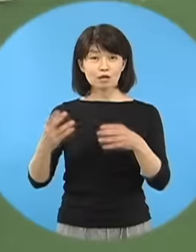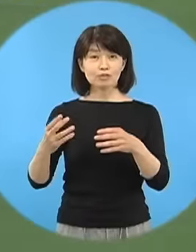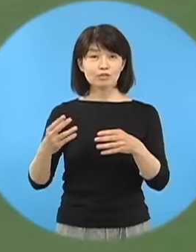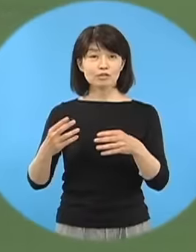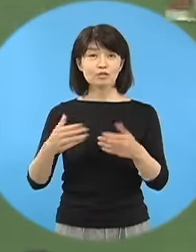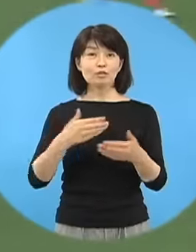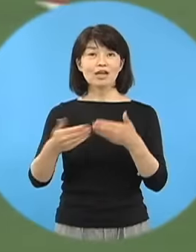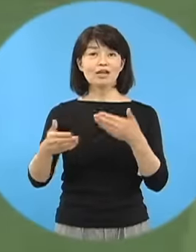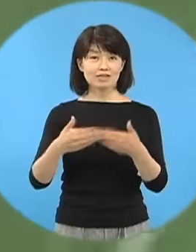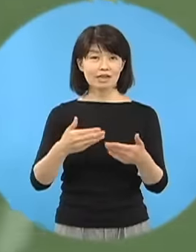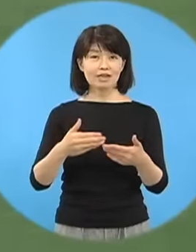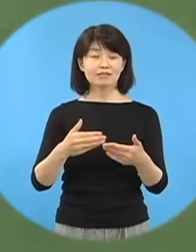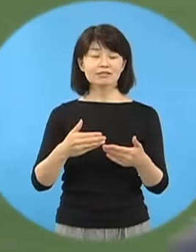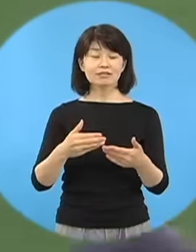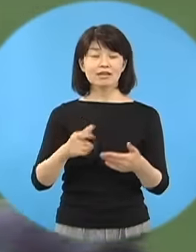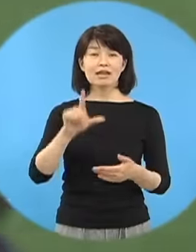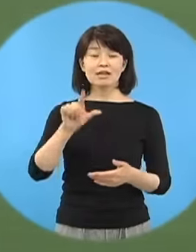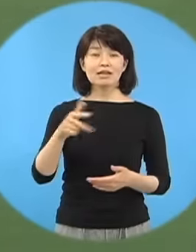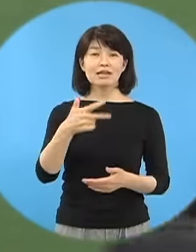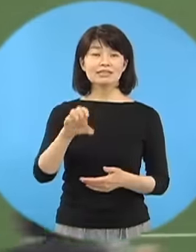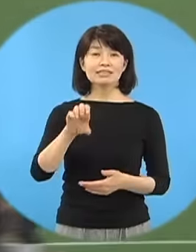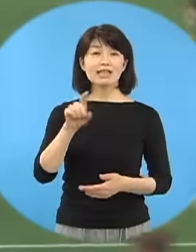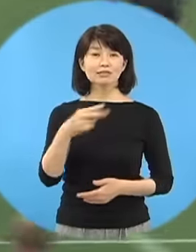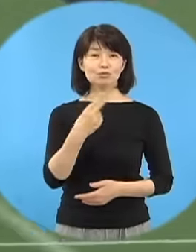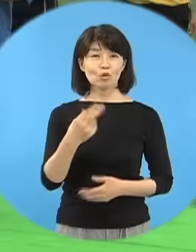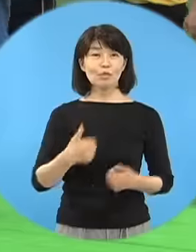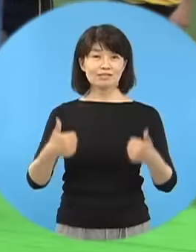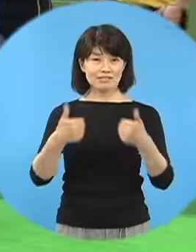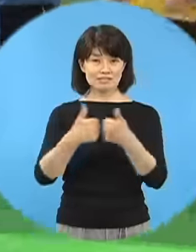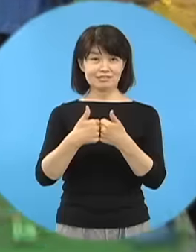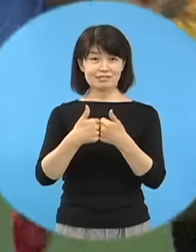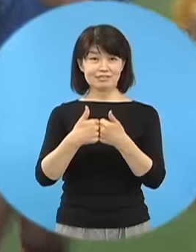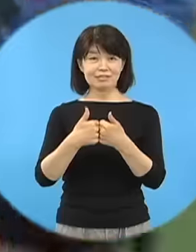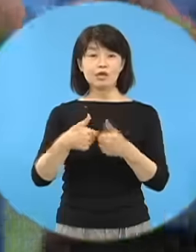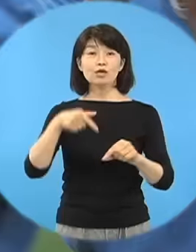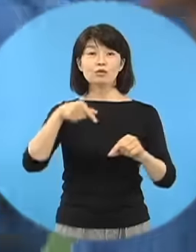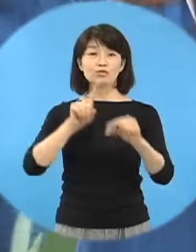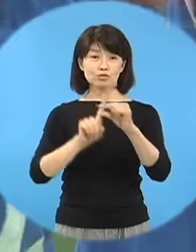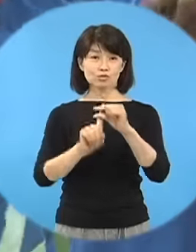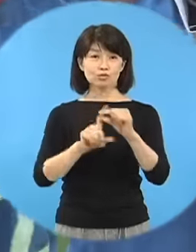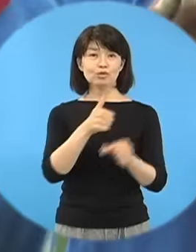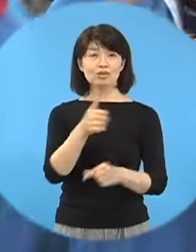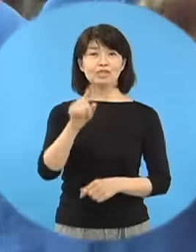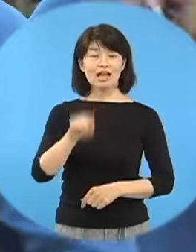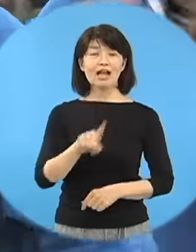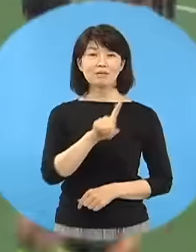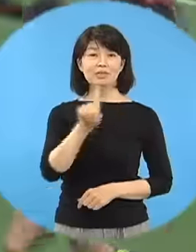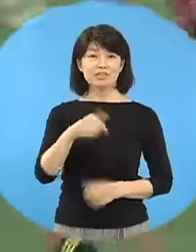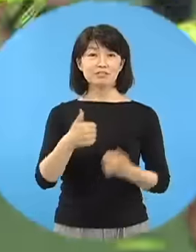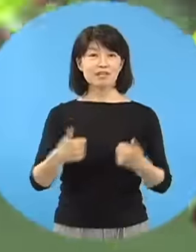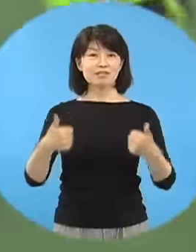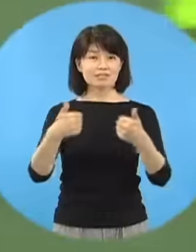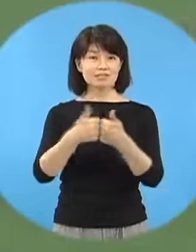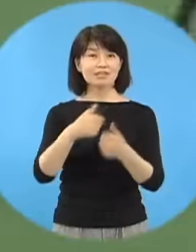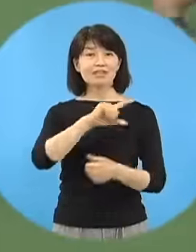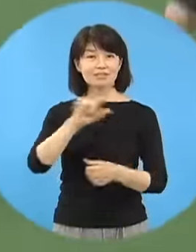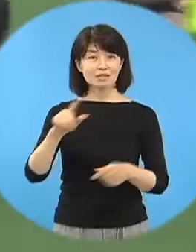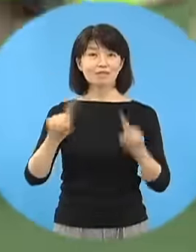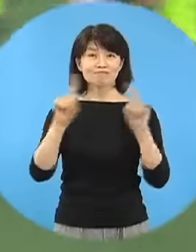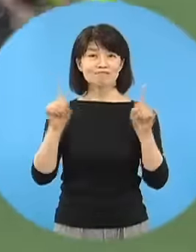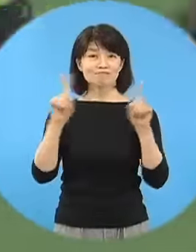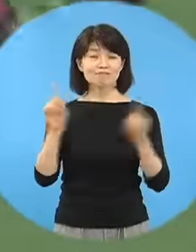ラグビーの体験やOB選手によるレジェンドマッチ府中の2台チームが対決する府中